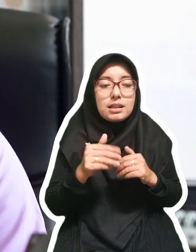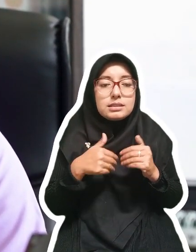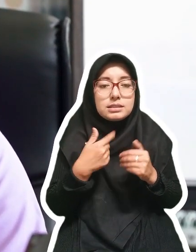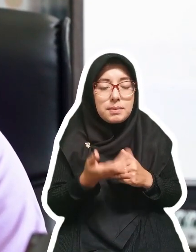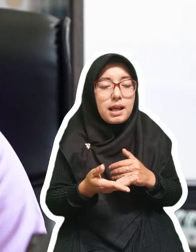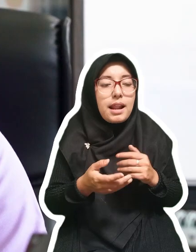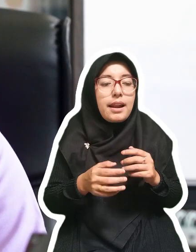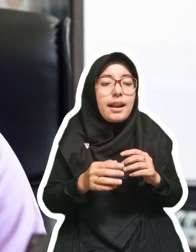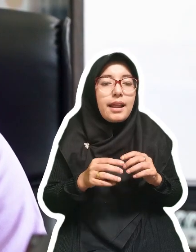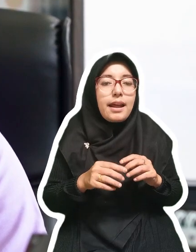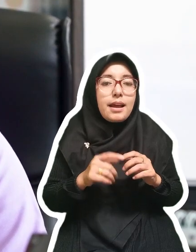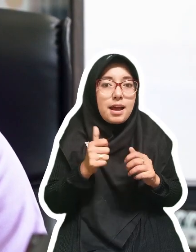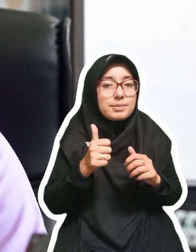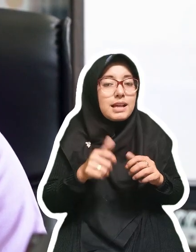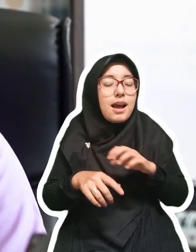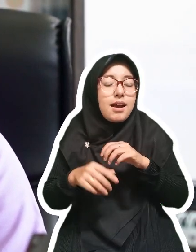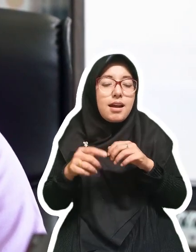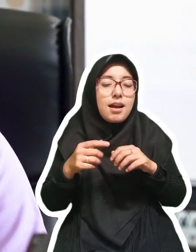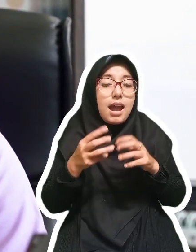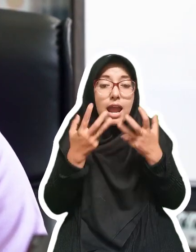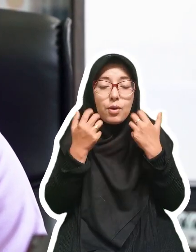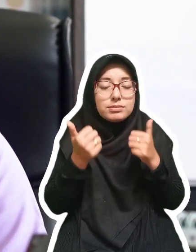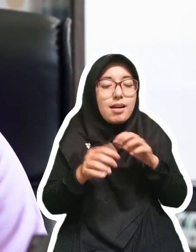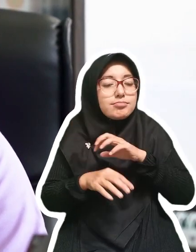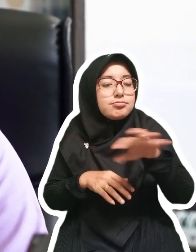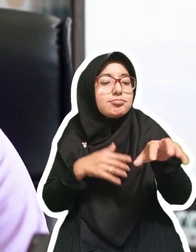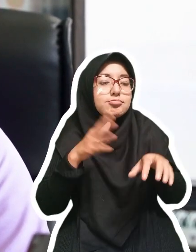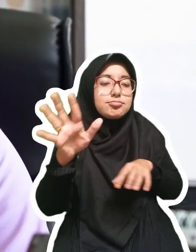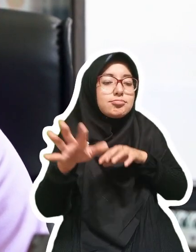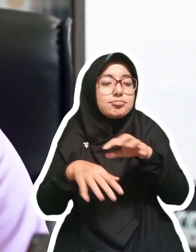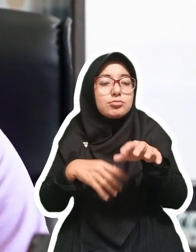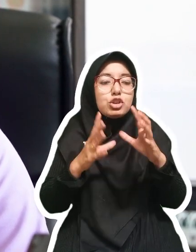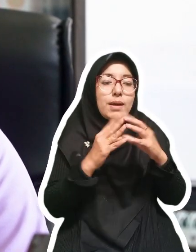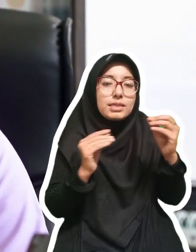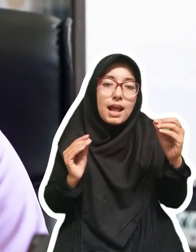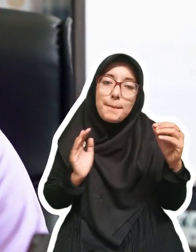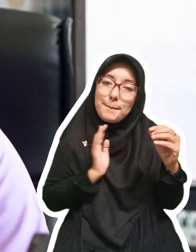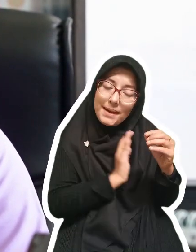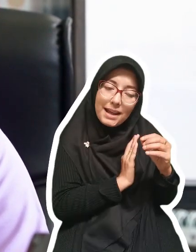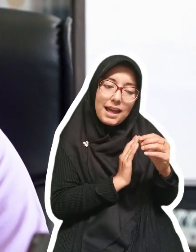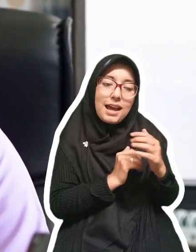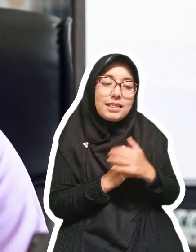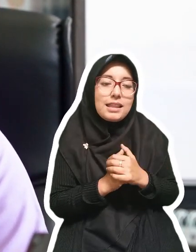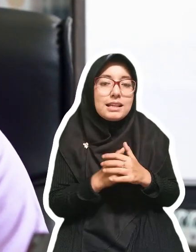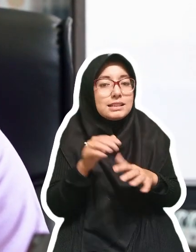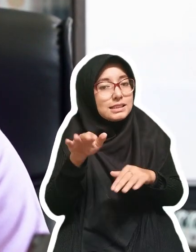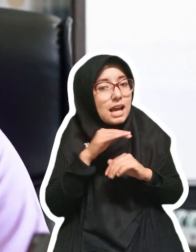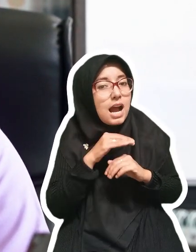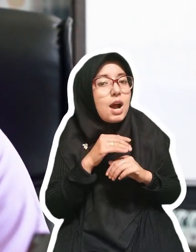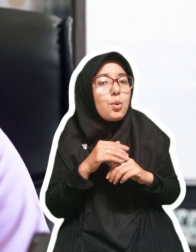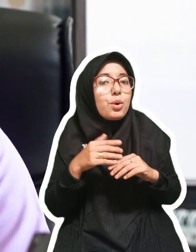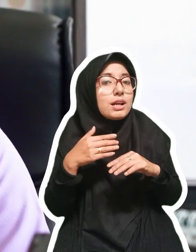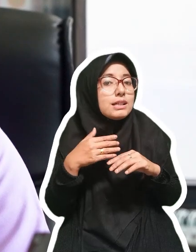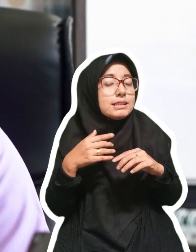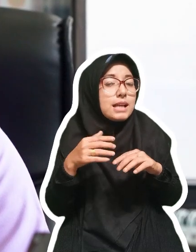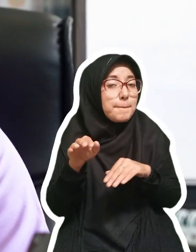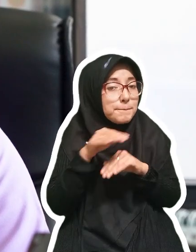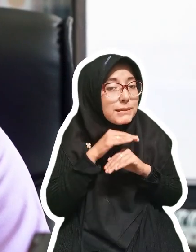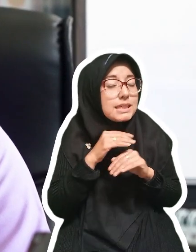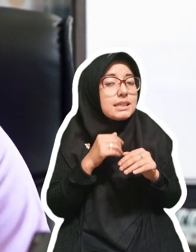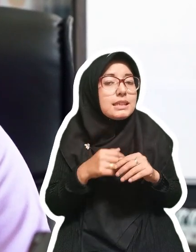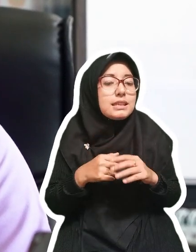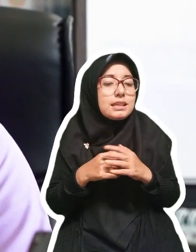akan disebar ke daerah wilayah kerja kami Balai Veteriner Bukit Tinggi yaitu Sumatera Barat, Riau, Jambi, dan Kepulauan